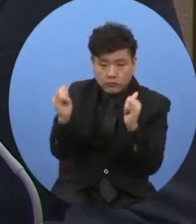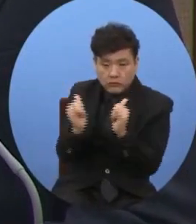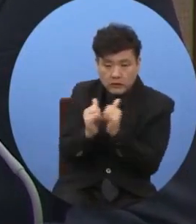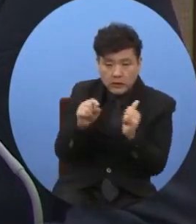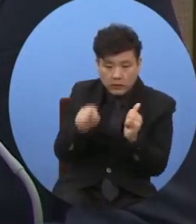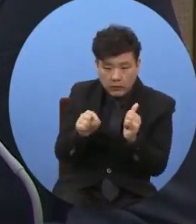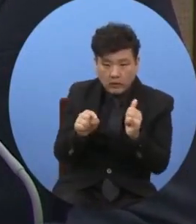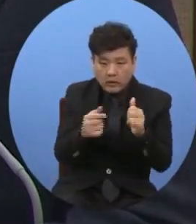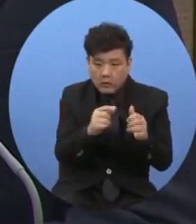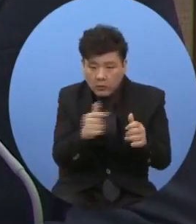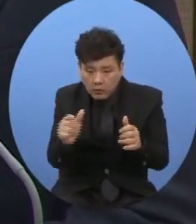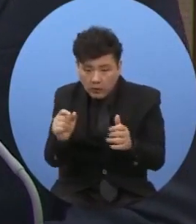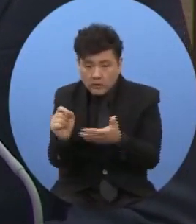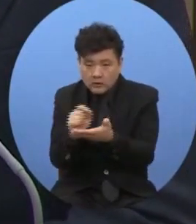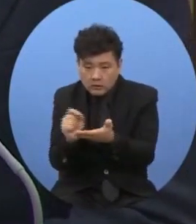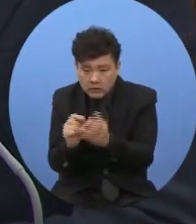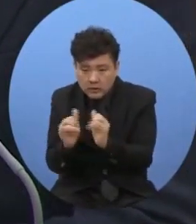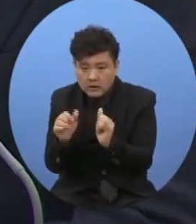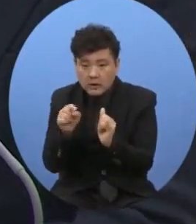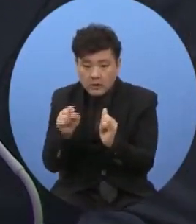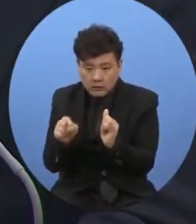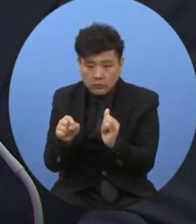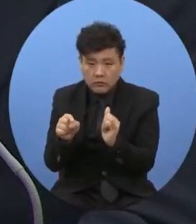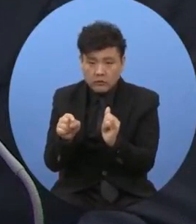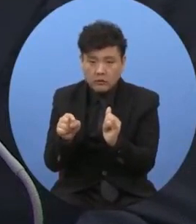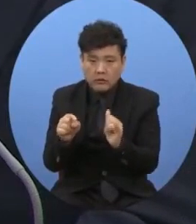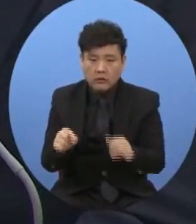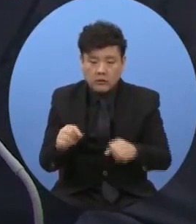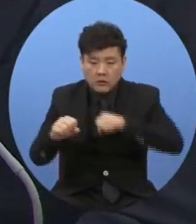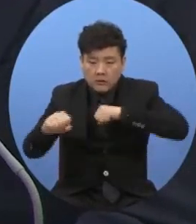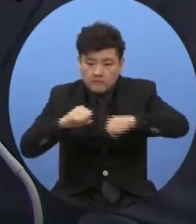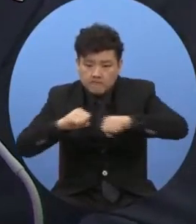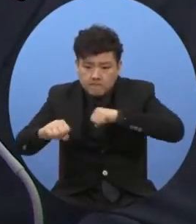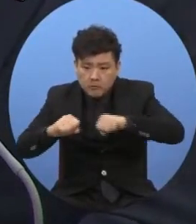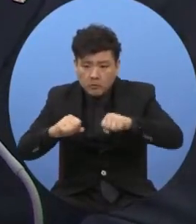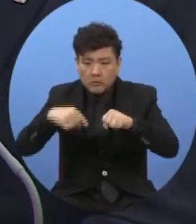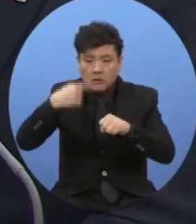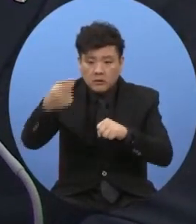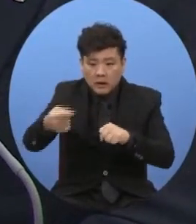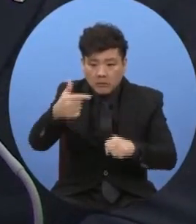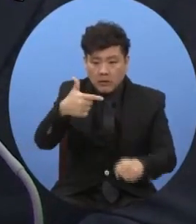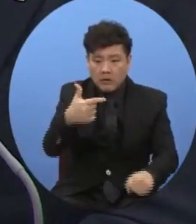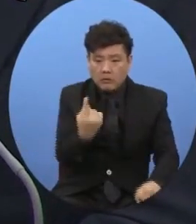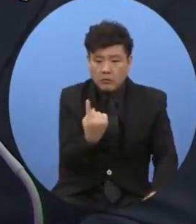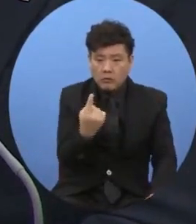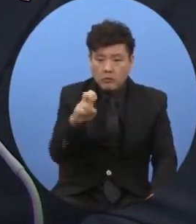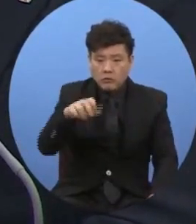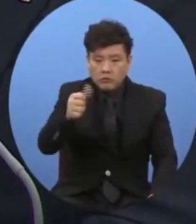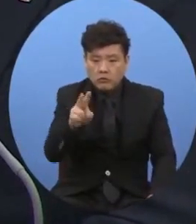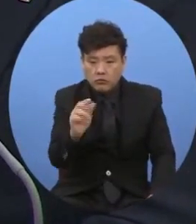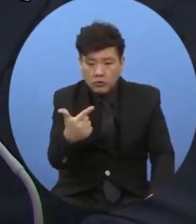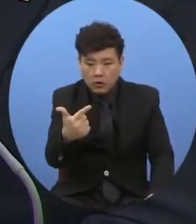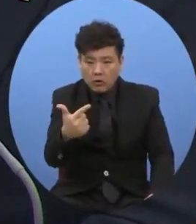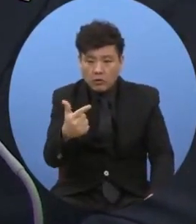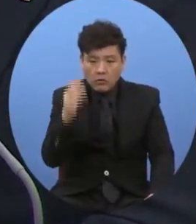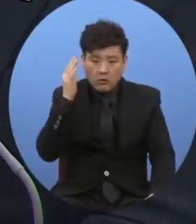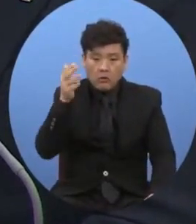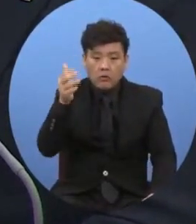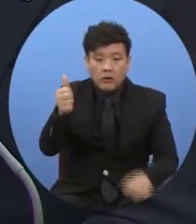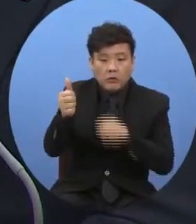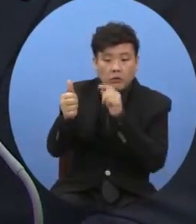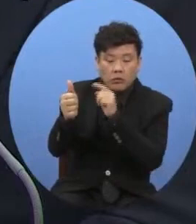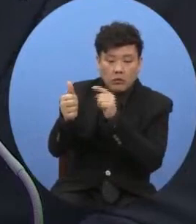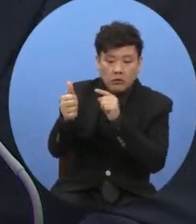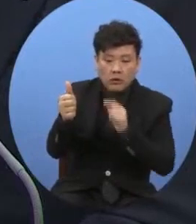뭐 기자들이라든지 이런 분들이 공중전에 지원을 했거든요. 그리고 그 다음에 이제 노무현 대통령이 정치적